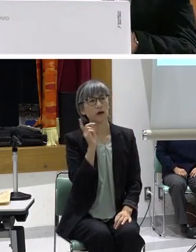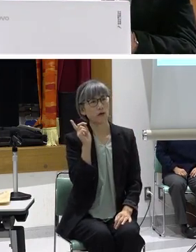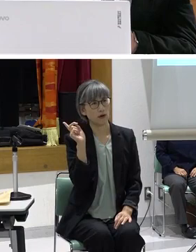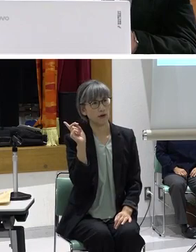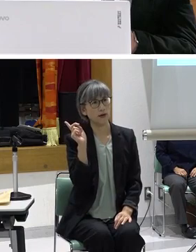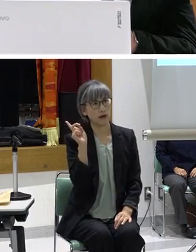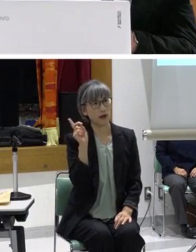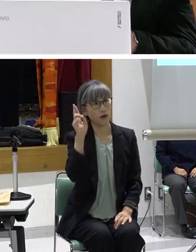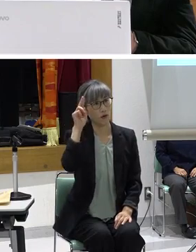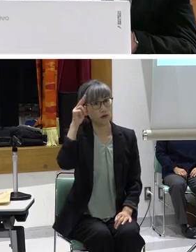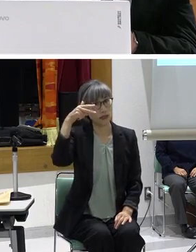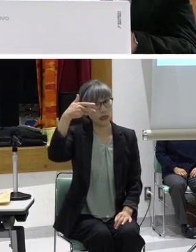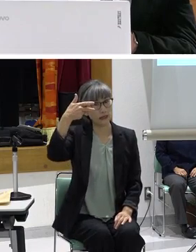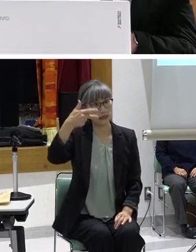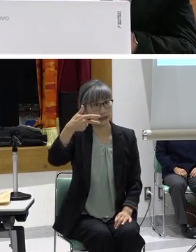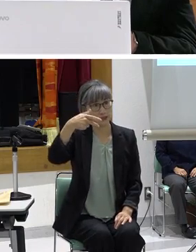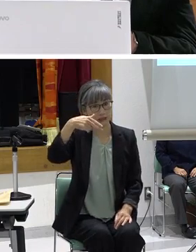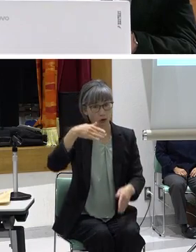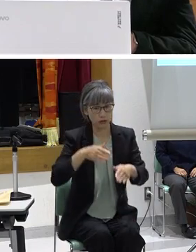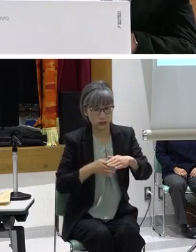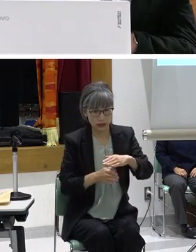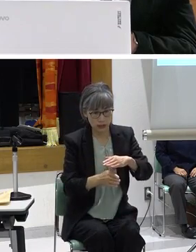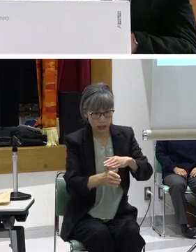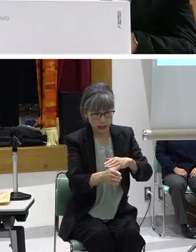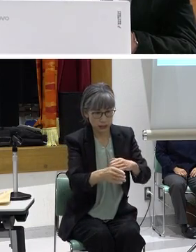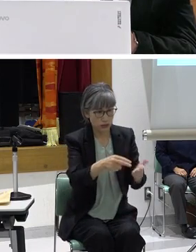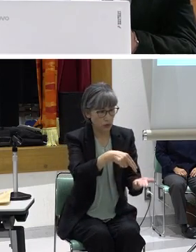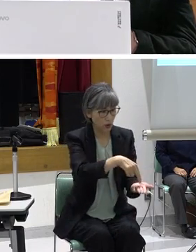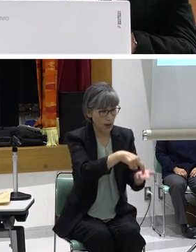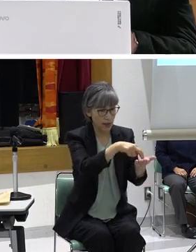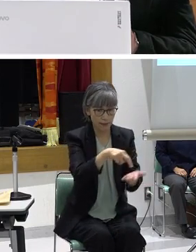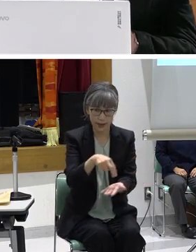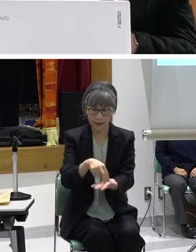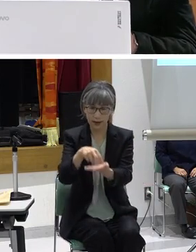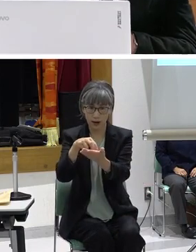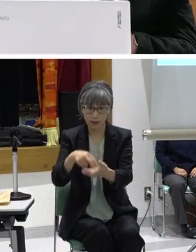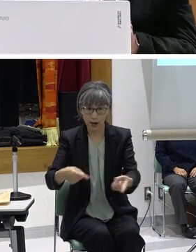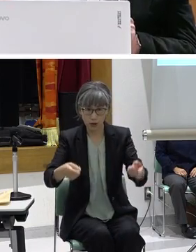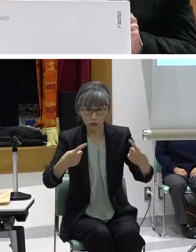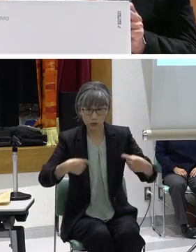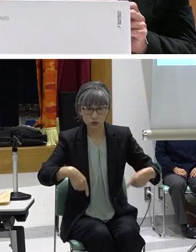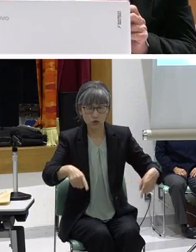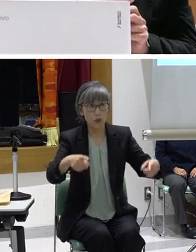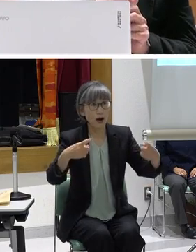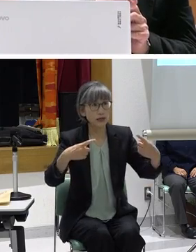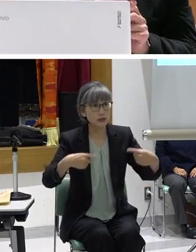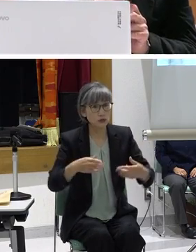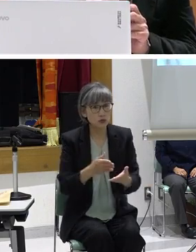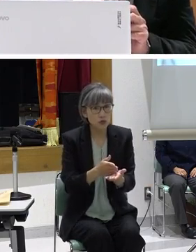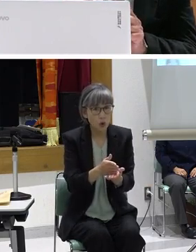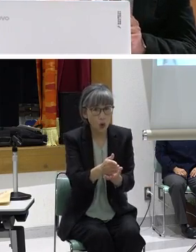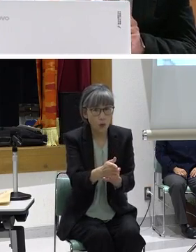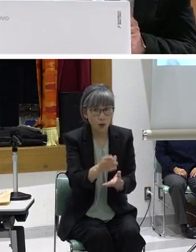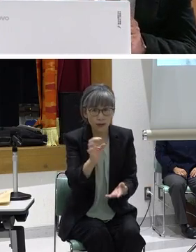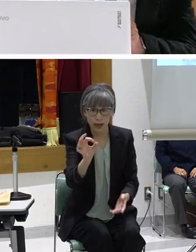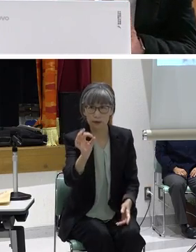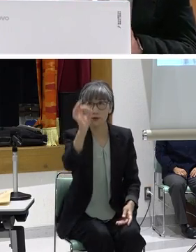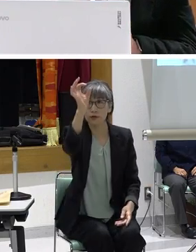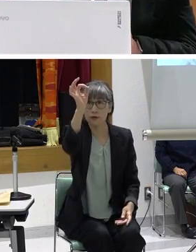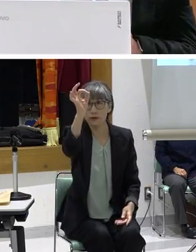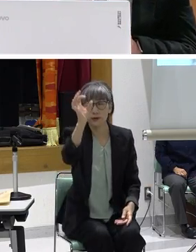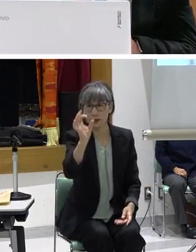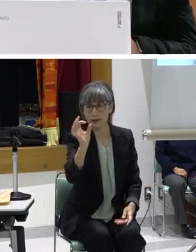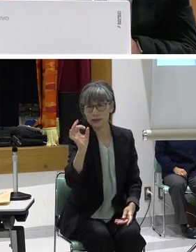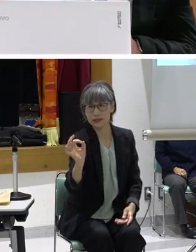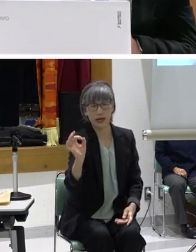大阪市の地下鉄のエレベーターは車椅子用ボタン、ちょっと下の方にありますよね、そのボタンを押